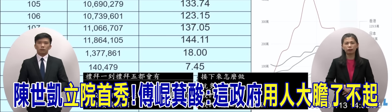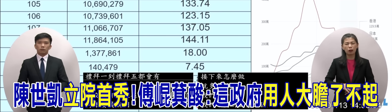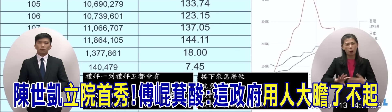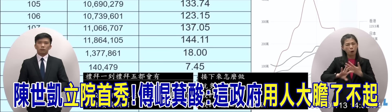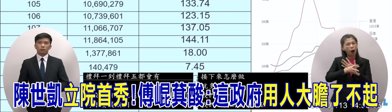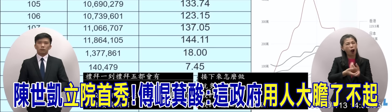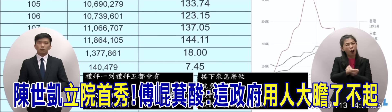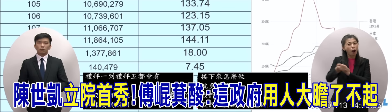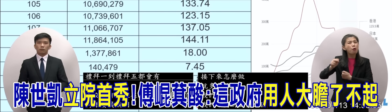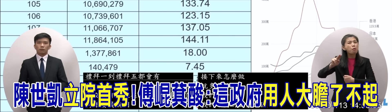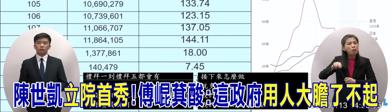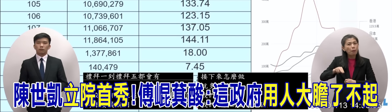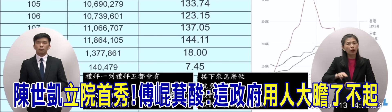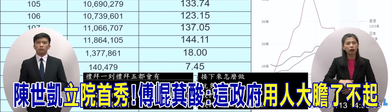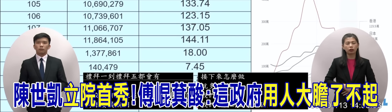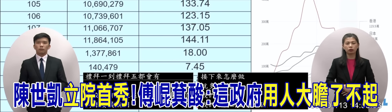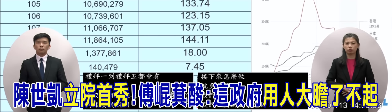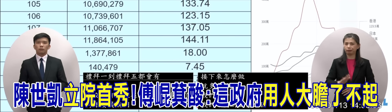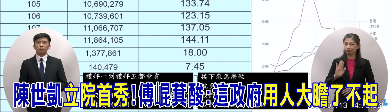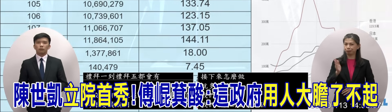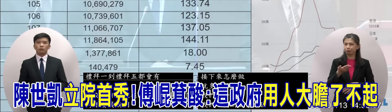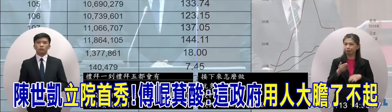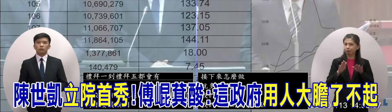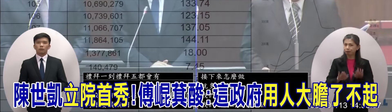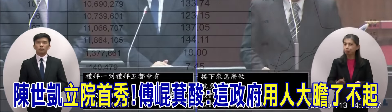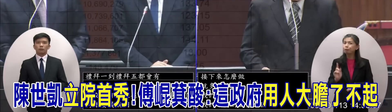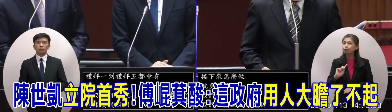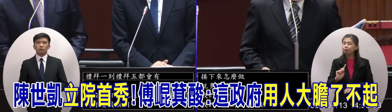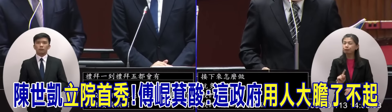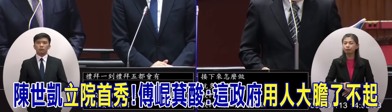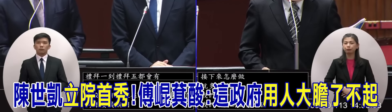光的城市，现在院长，